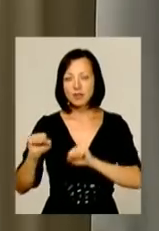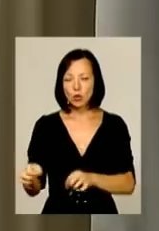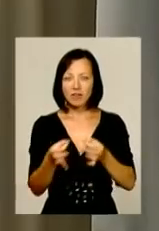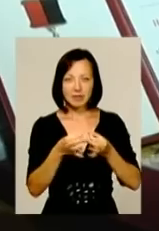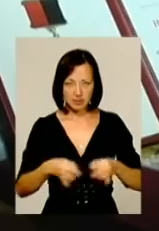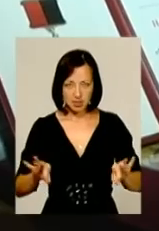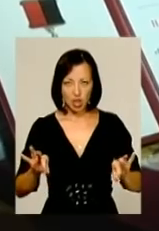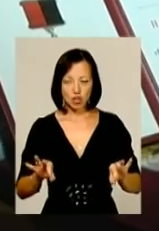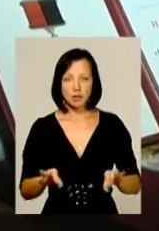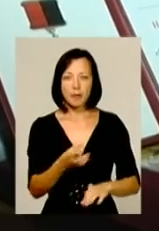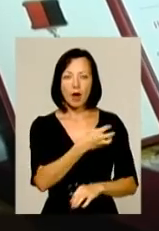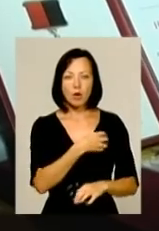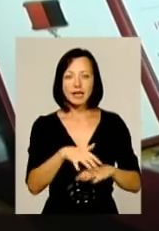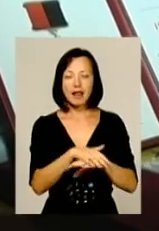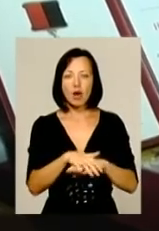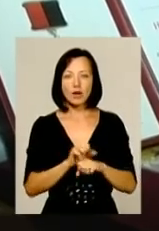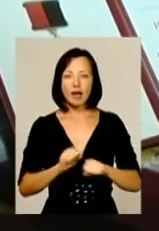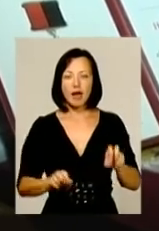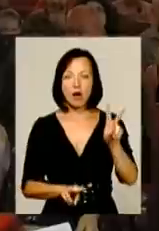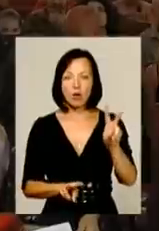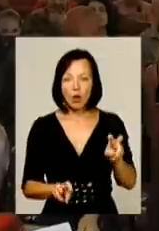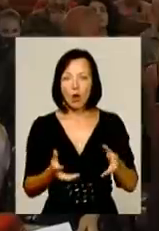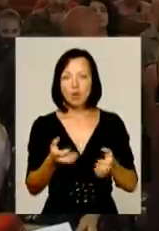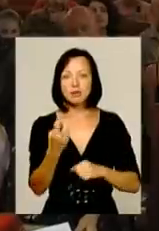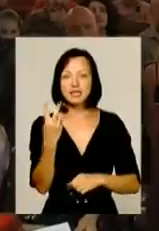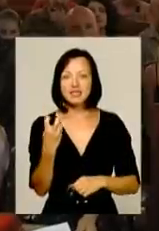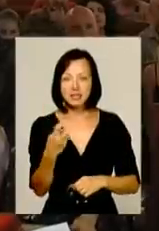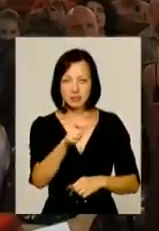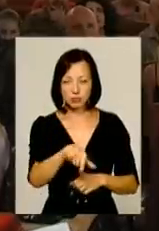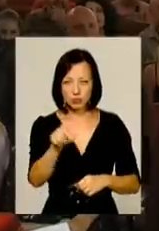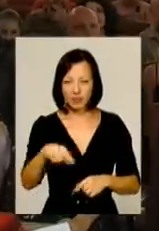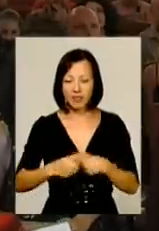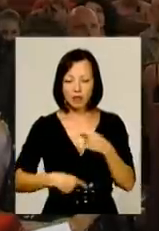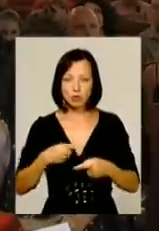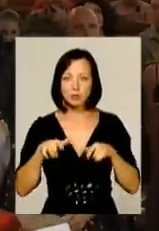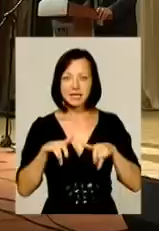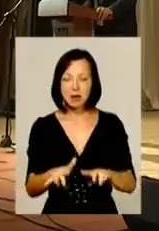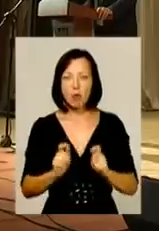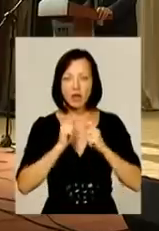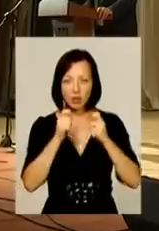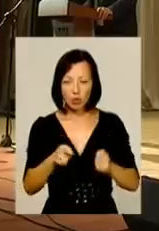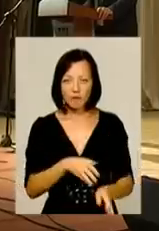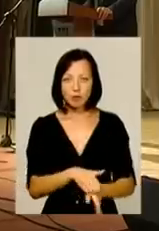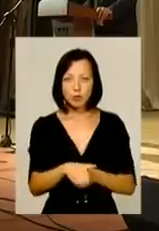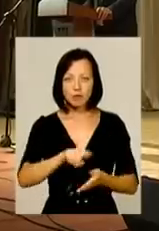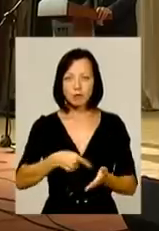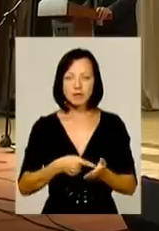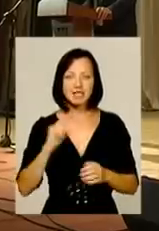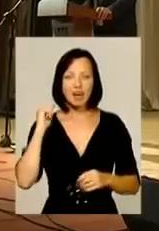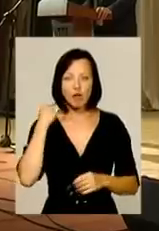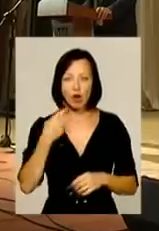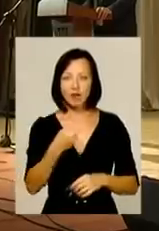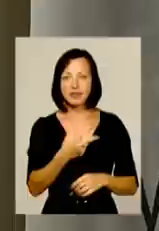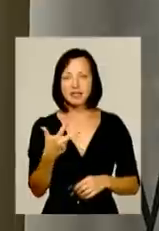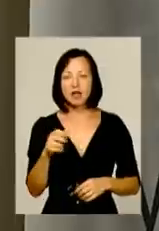незалежність. Орден Народних Герої України уже отримали понад 200 патріотів. Наступна церемонія нагородження відбудеться у місті Кропивницький